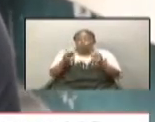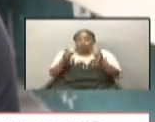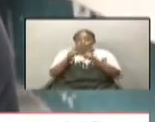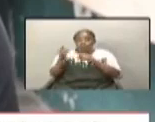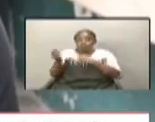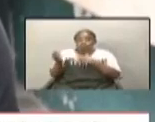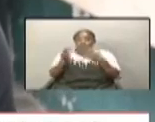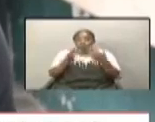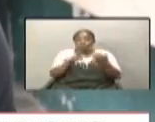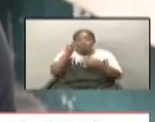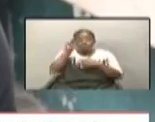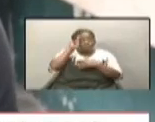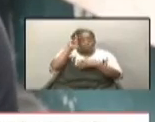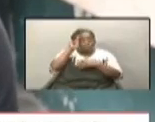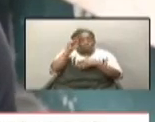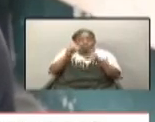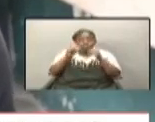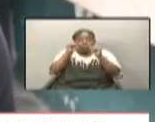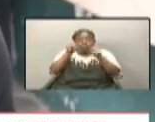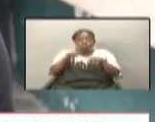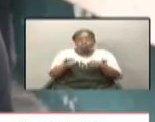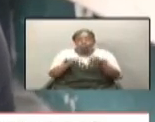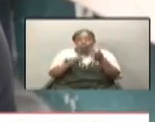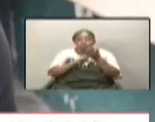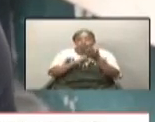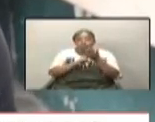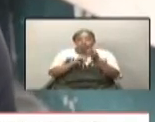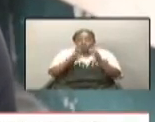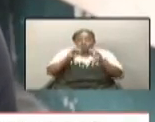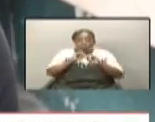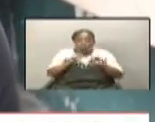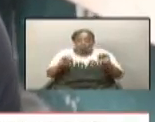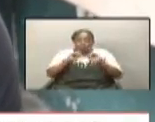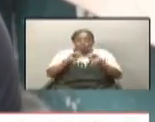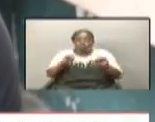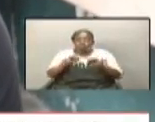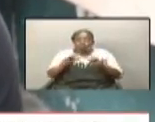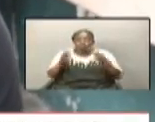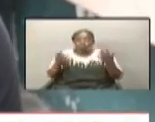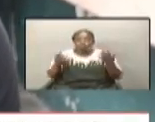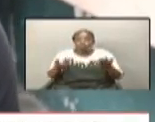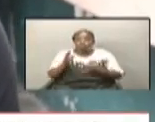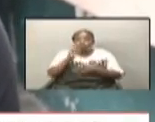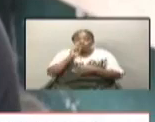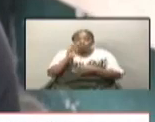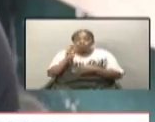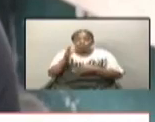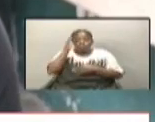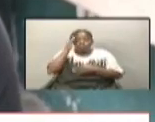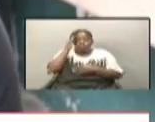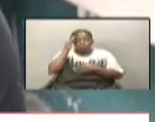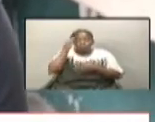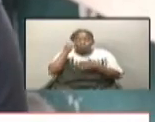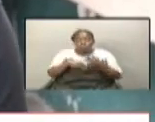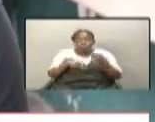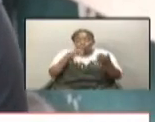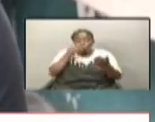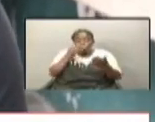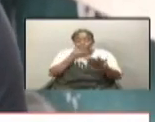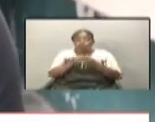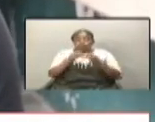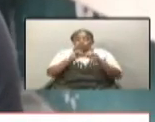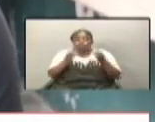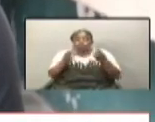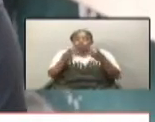n'okuleeta obukodyo okusobola okuyamba omusomesa yenna gy'ali okumanya ensomesa ey'omulembe